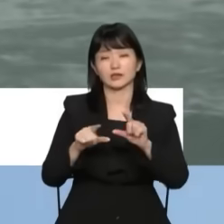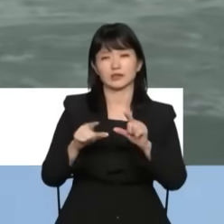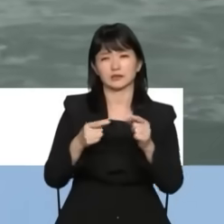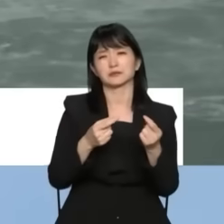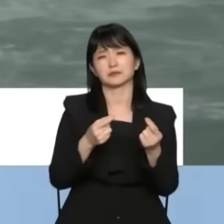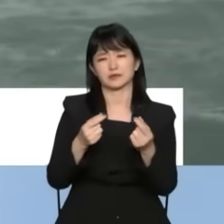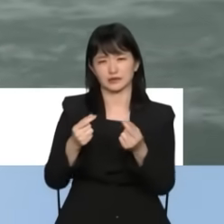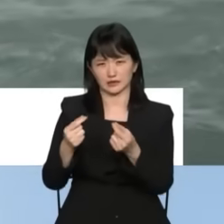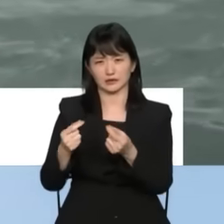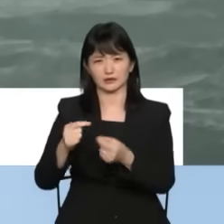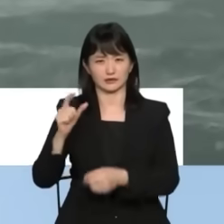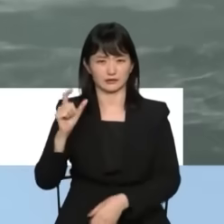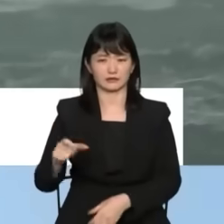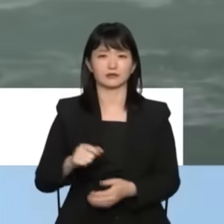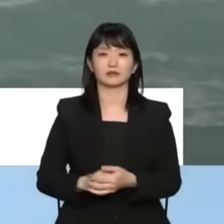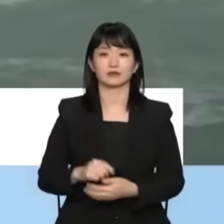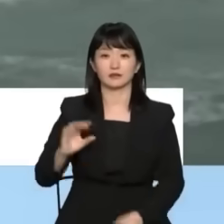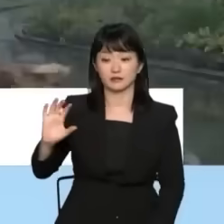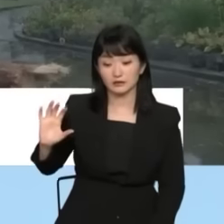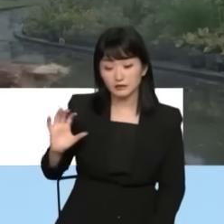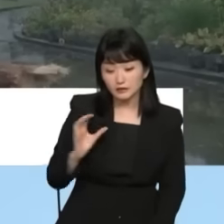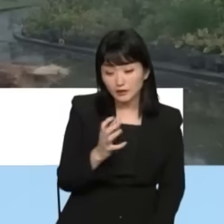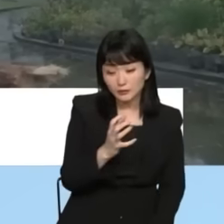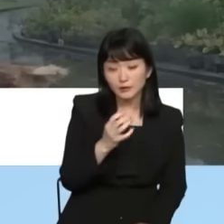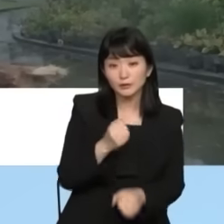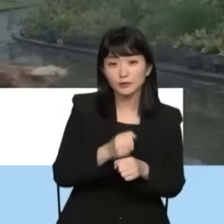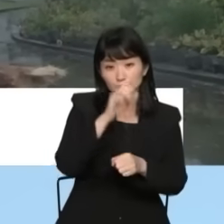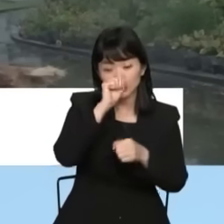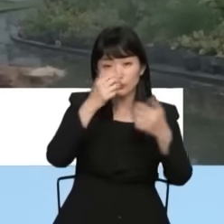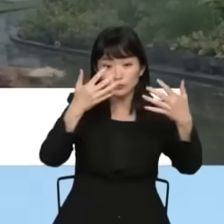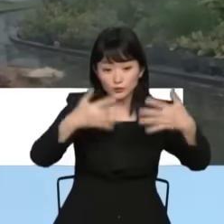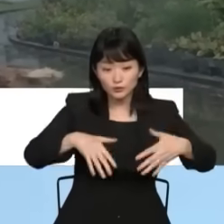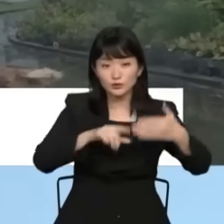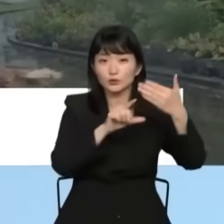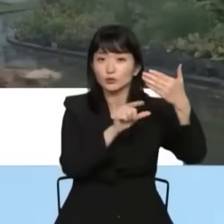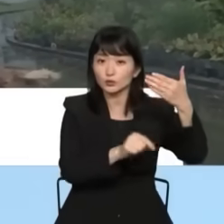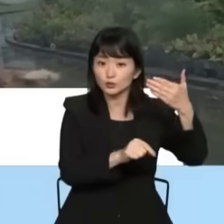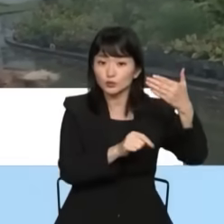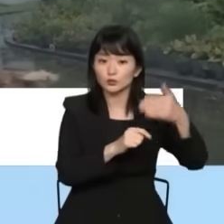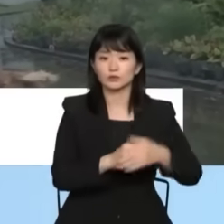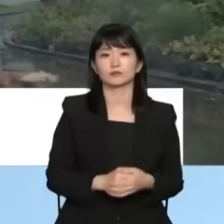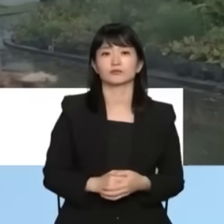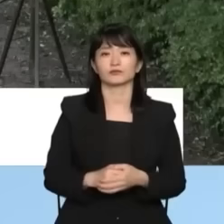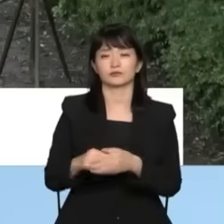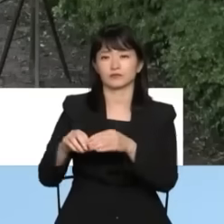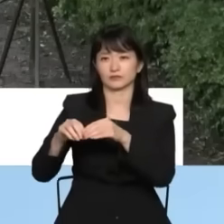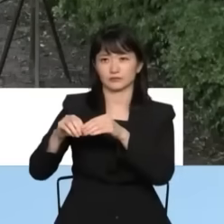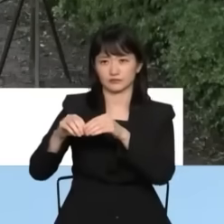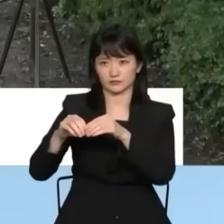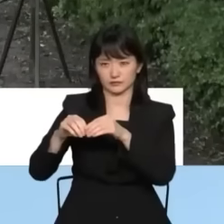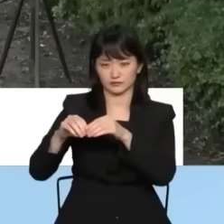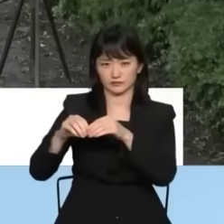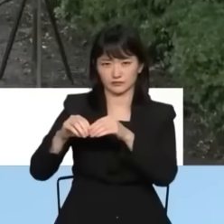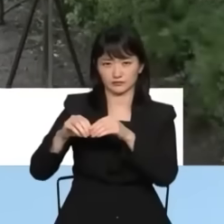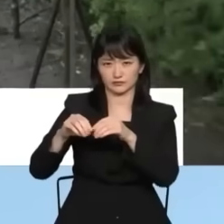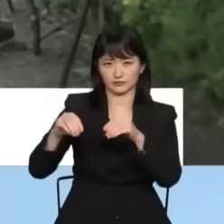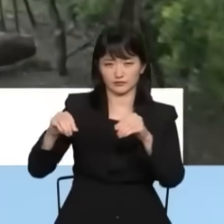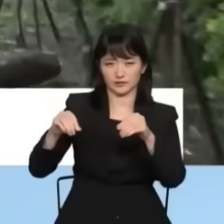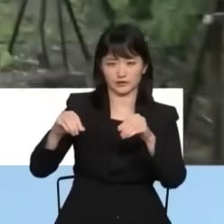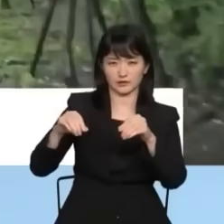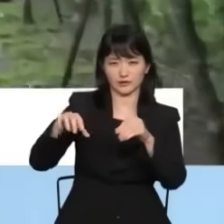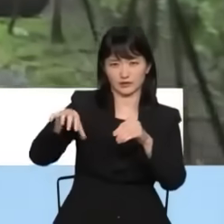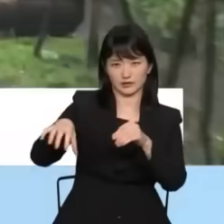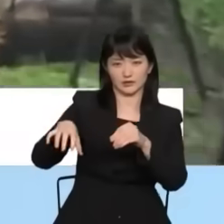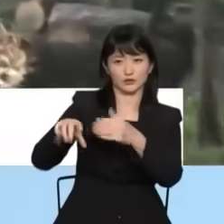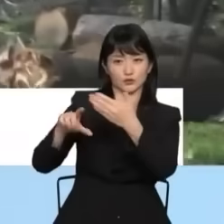거고요. 이렇게 좀 태풍이 만들어지기 좋은 조건이 9월, 즉 대륙은 가을이 됐지만 해양은 바다 온도 같은